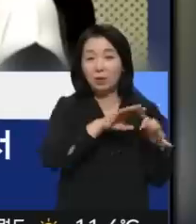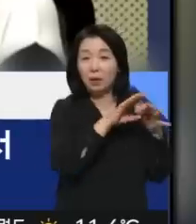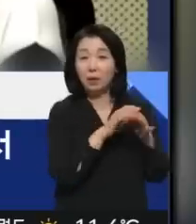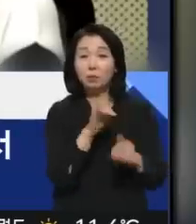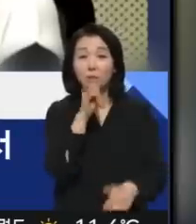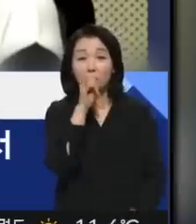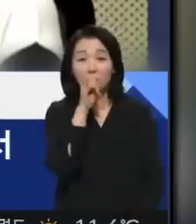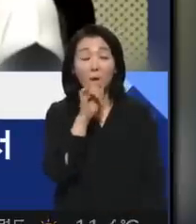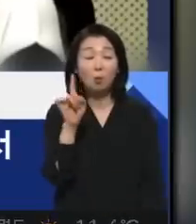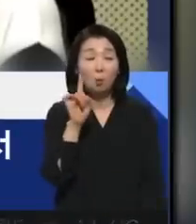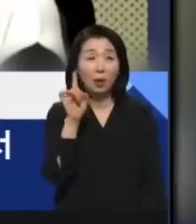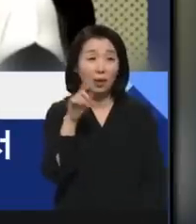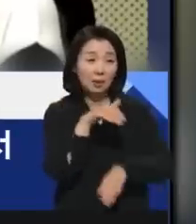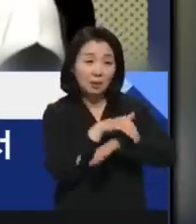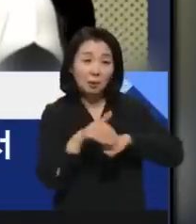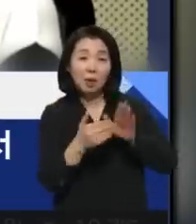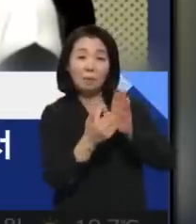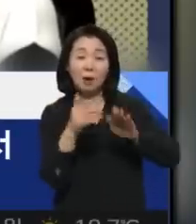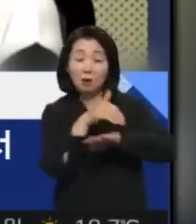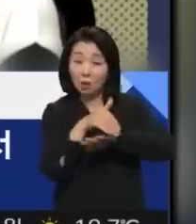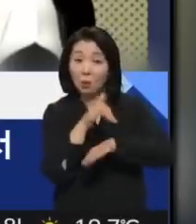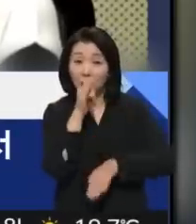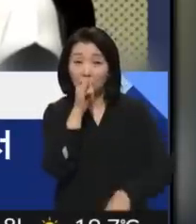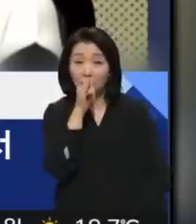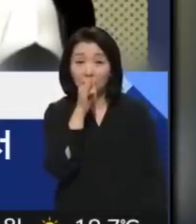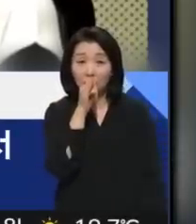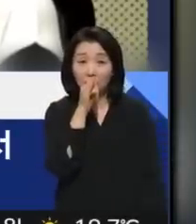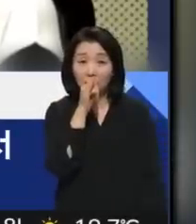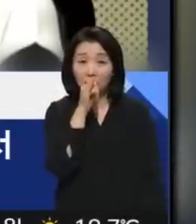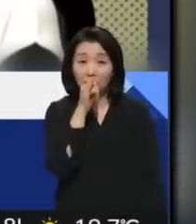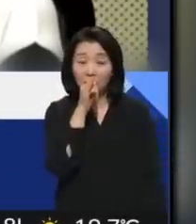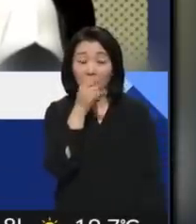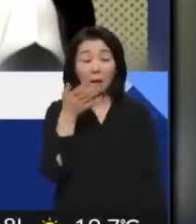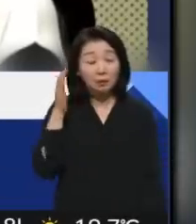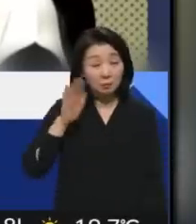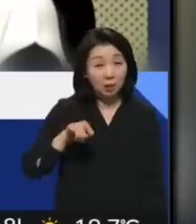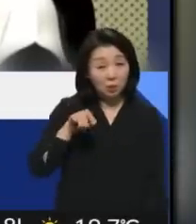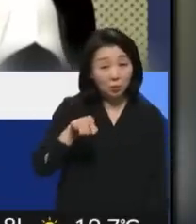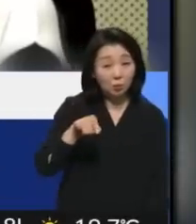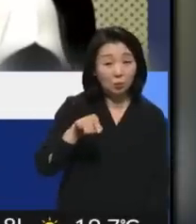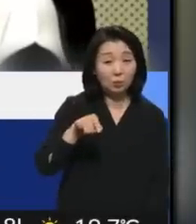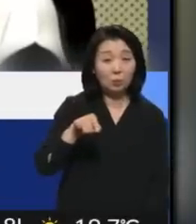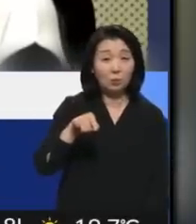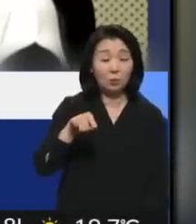그 전략, 방어 전략을 짠단 말이에요. 그런데 여기에